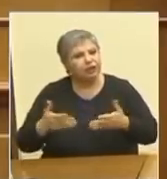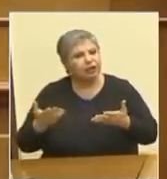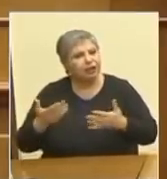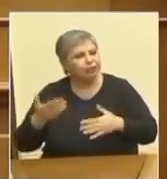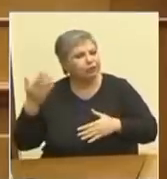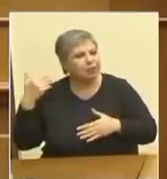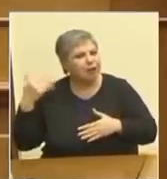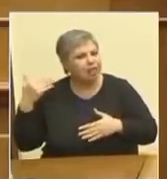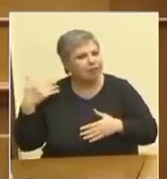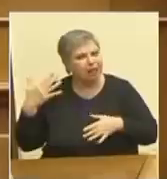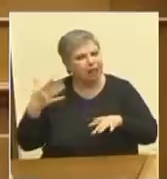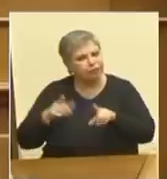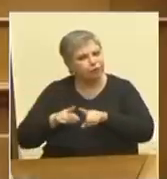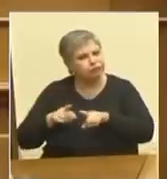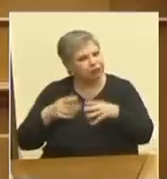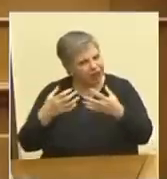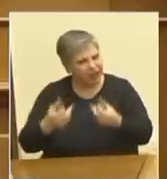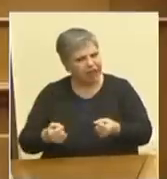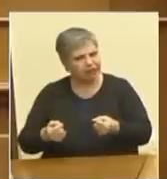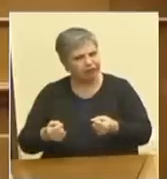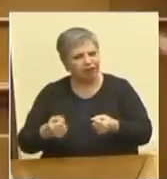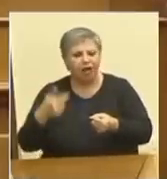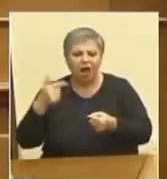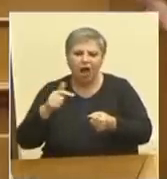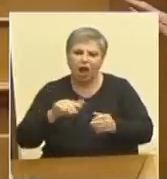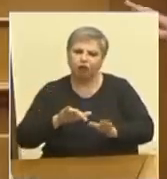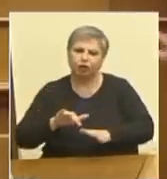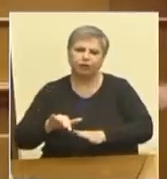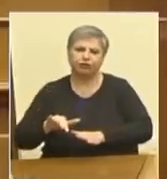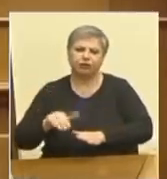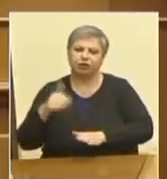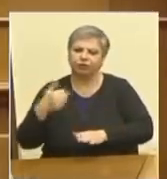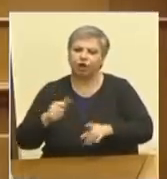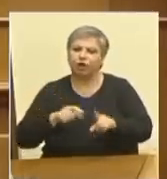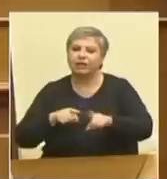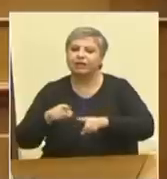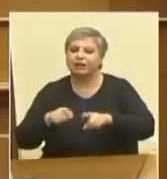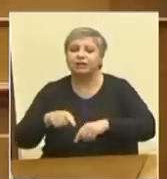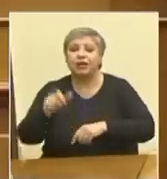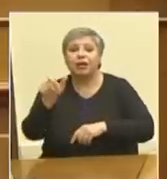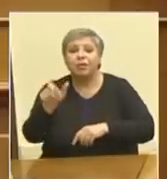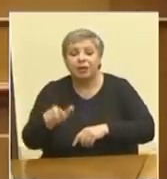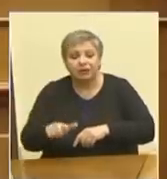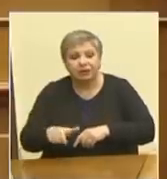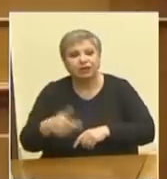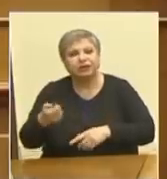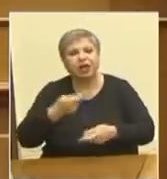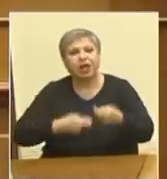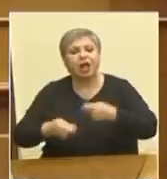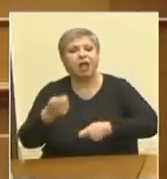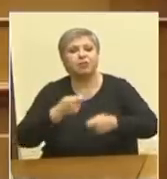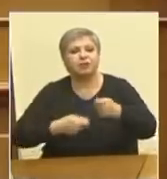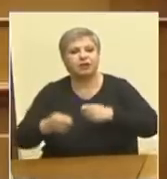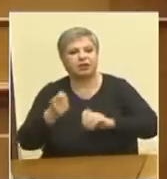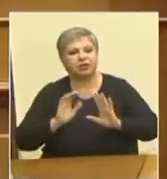καλές σχέσεις είχατε. Αλλά τώρα αυτά τα αφήνω λίγο στην άκρη. Αυτό αφορά εσάς και τους συγκεκριμένους επιχειρηματίες. Εδώ πέρα εμείς λογοδοτούμε